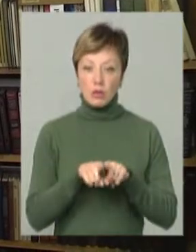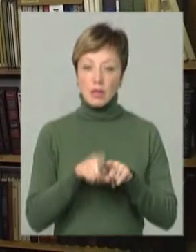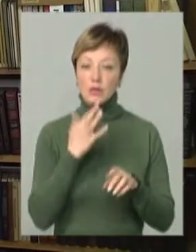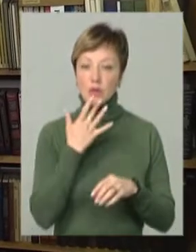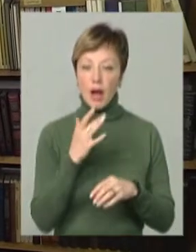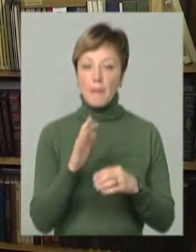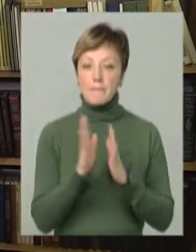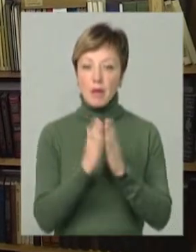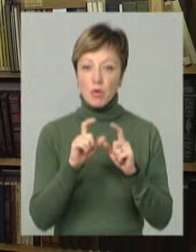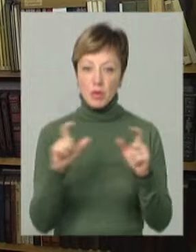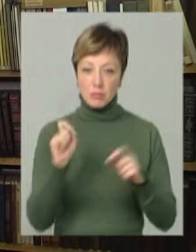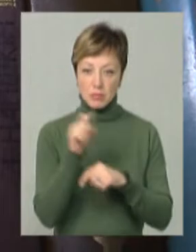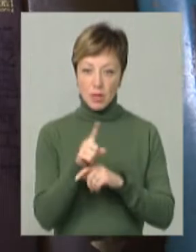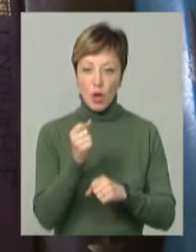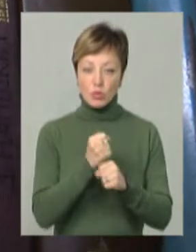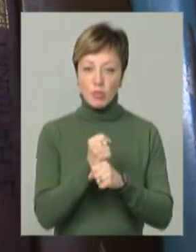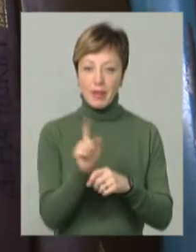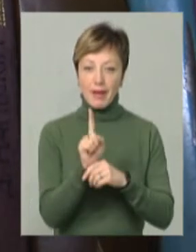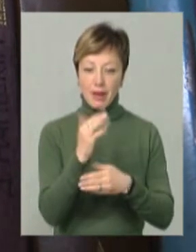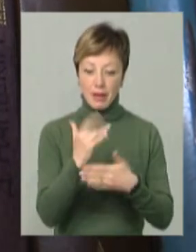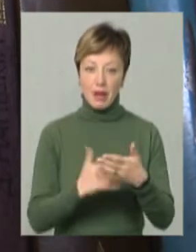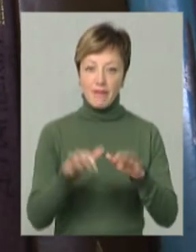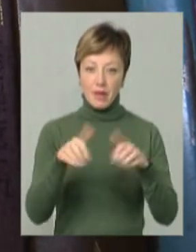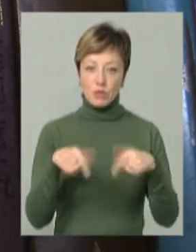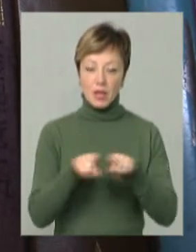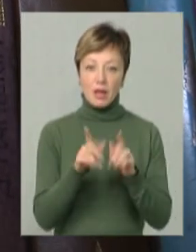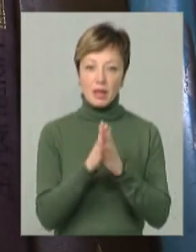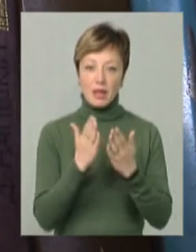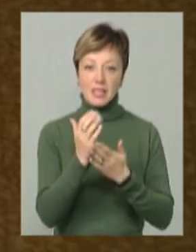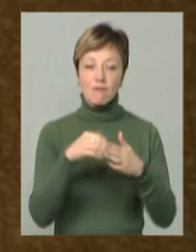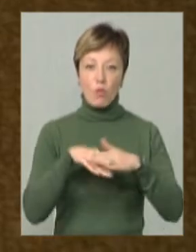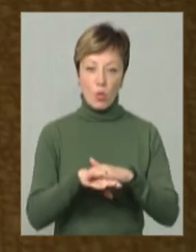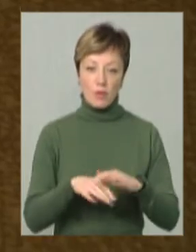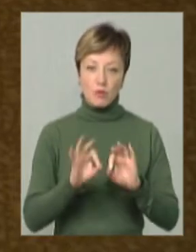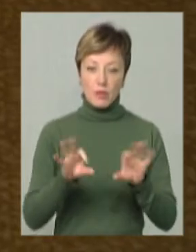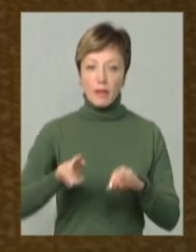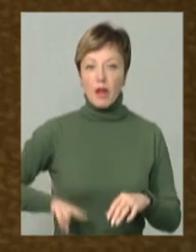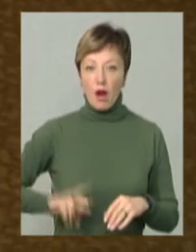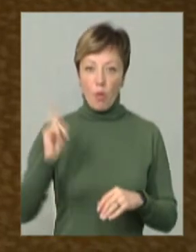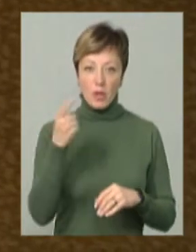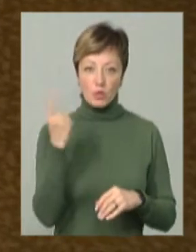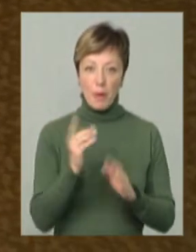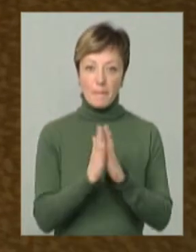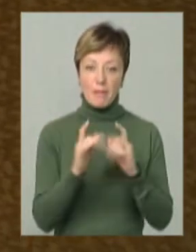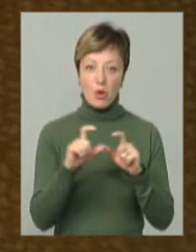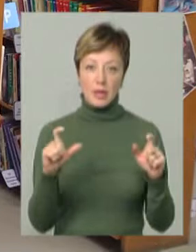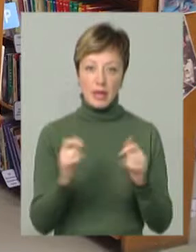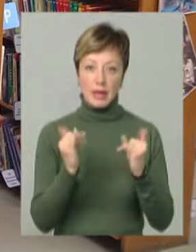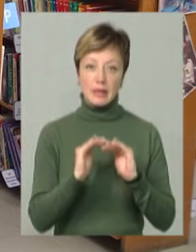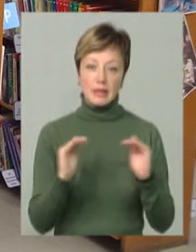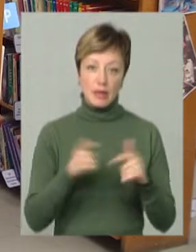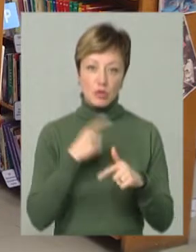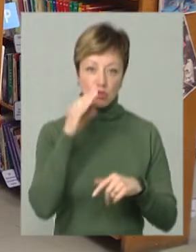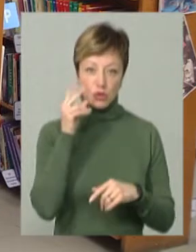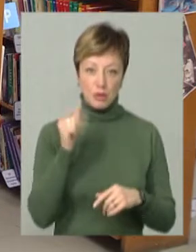для дітей ставила завдання розробити критерії щодо вилучення таких книг із фондів, розповідає директорка обласної бібліотеки для дітей імені